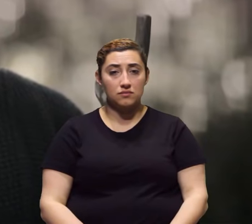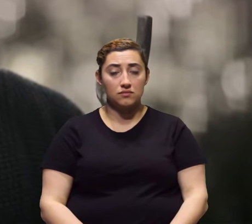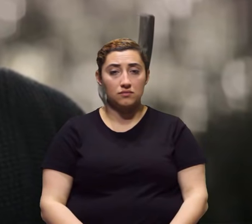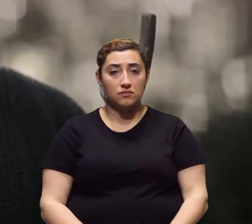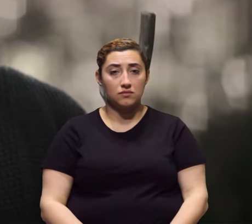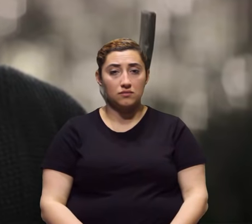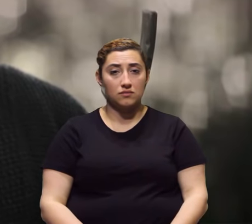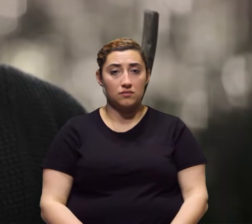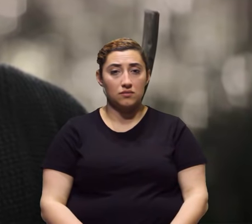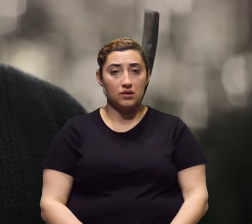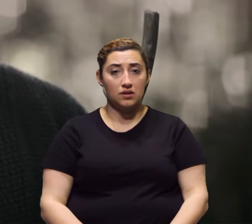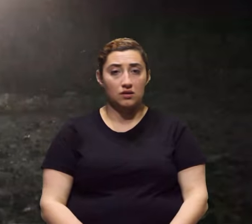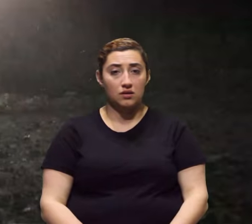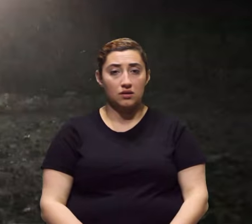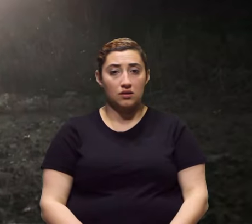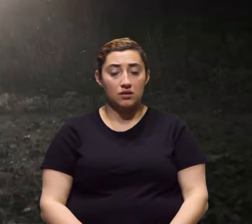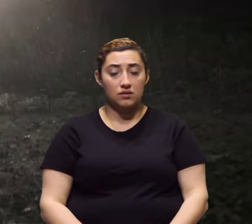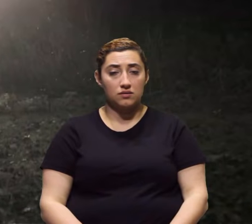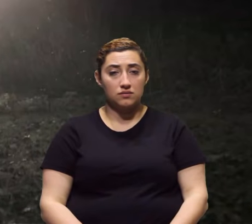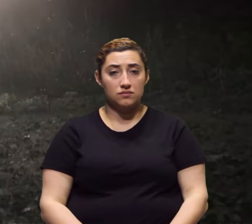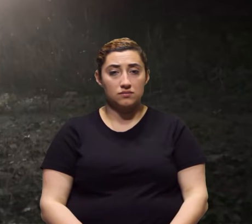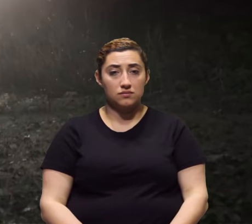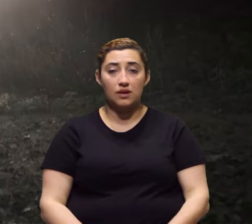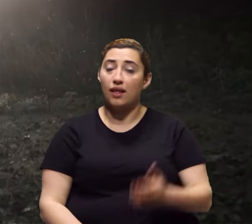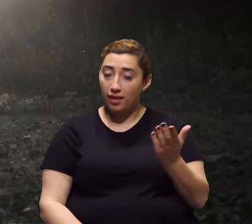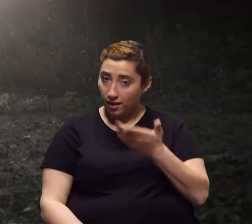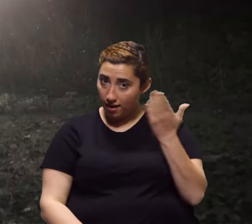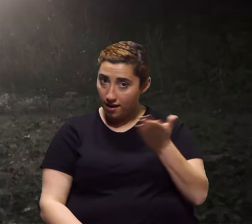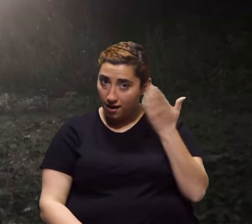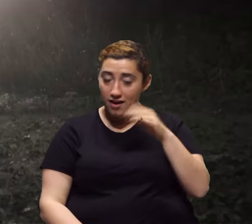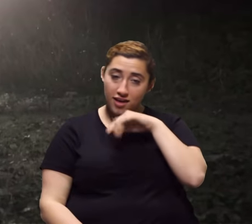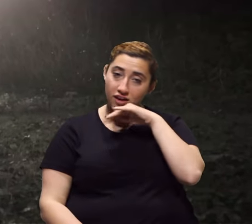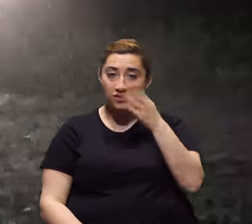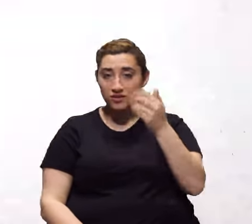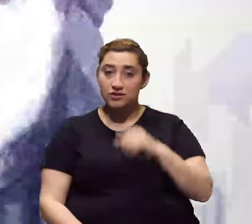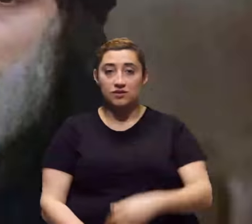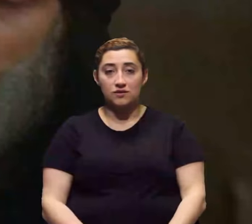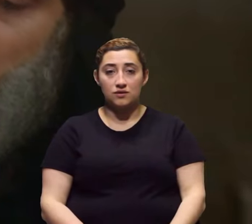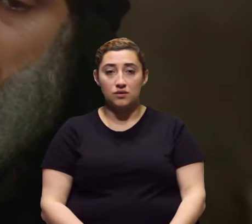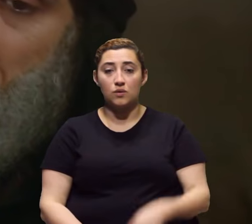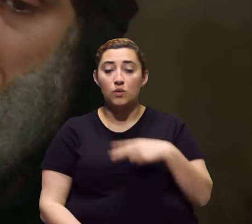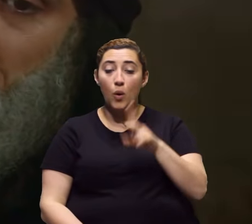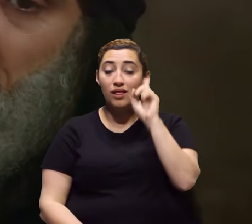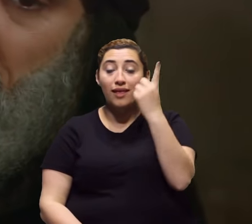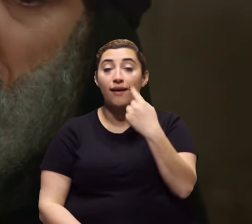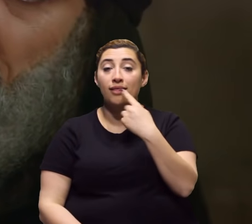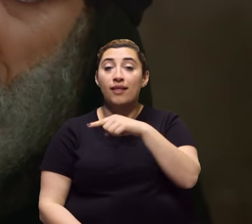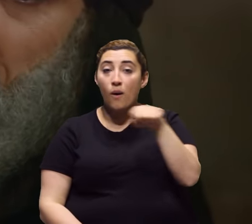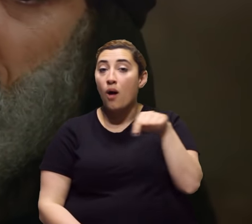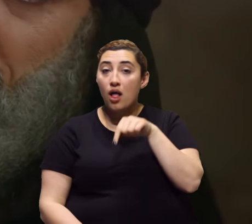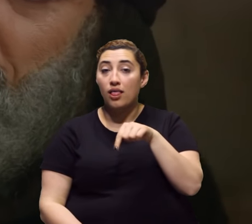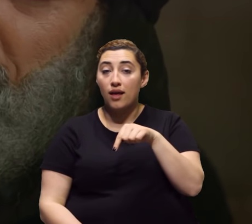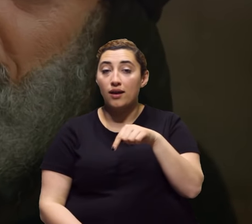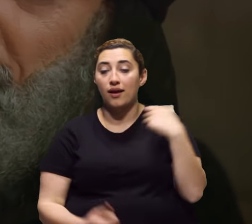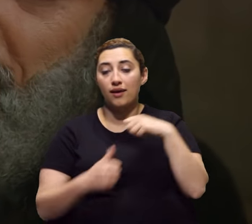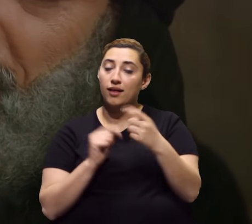şok olmuş halde öylece duruyor. Ya ihtiyar, yol tektir derler ya.